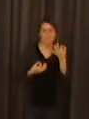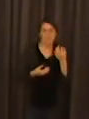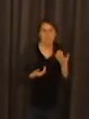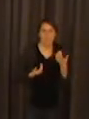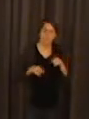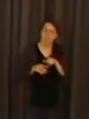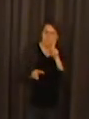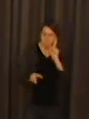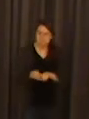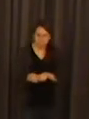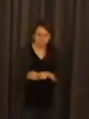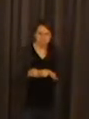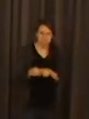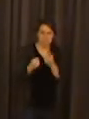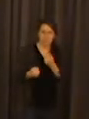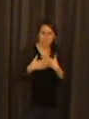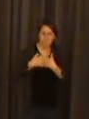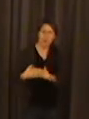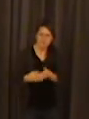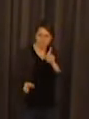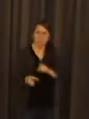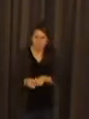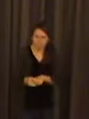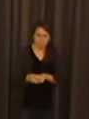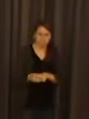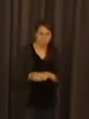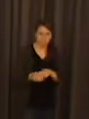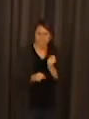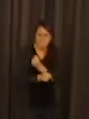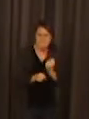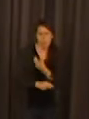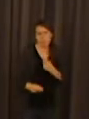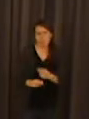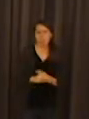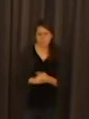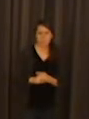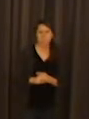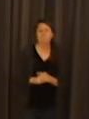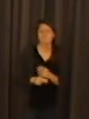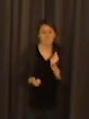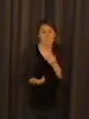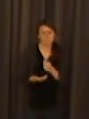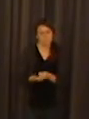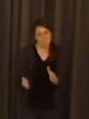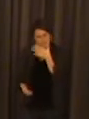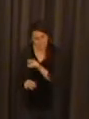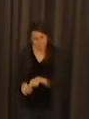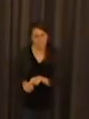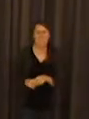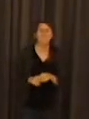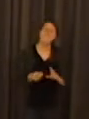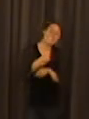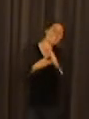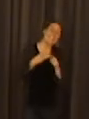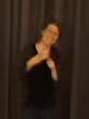més enllà del que es pot pagar amb diners. La tercera cosa, el grup a qui cal